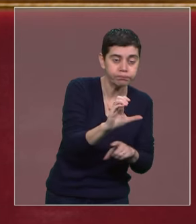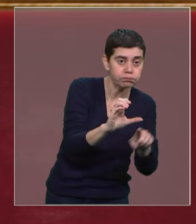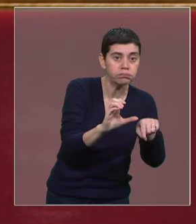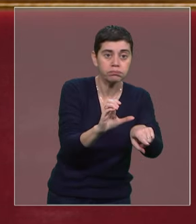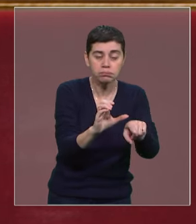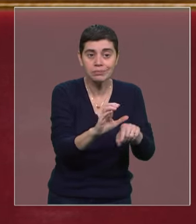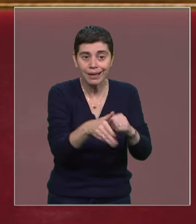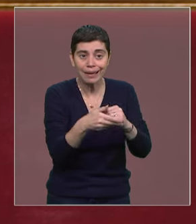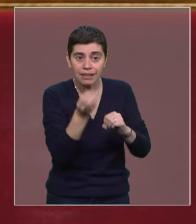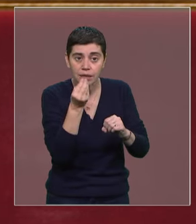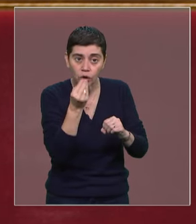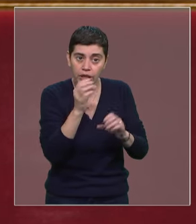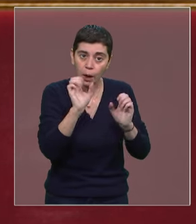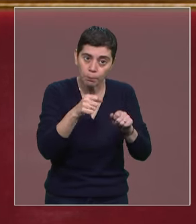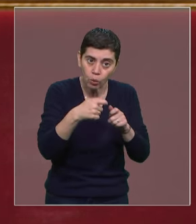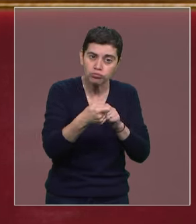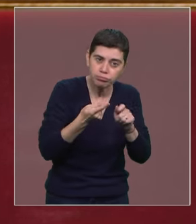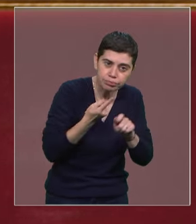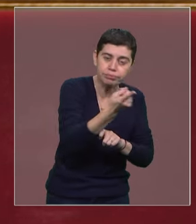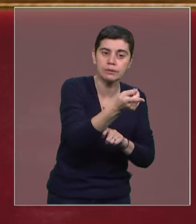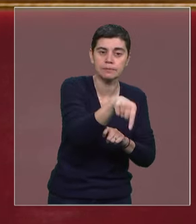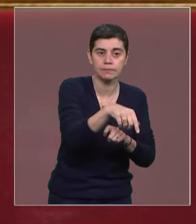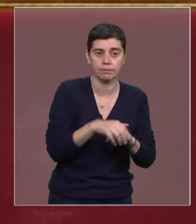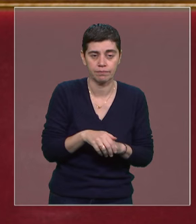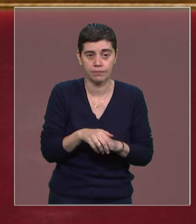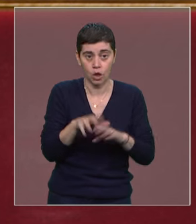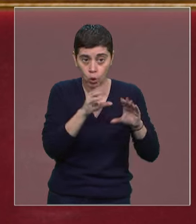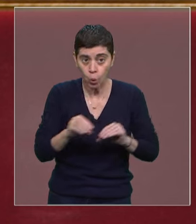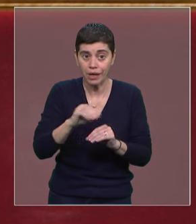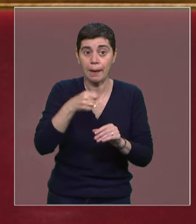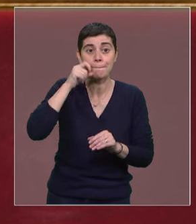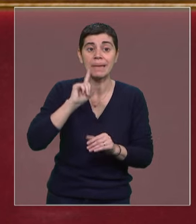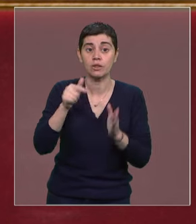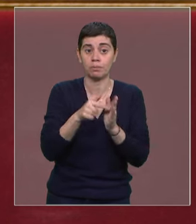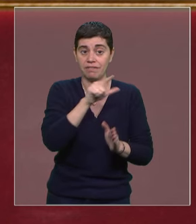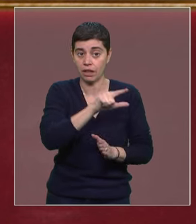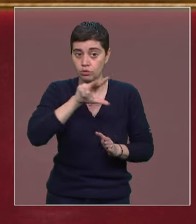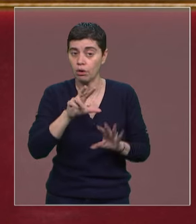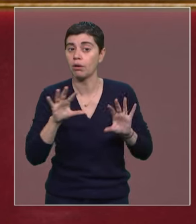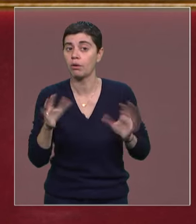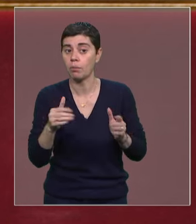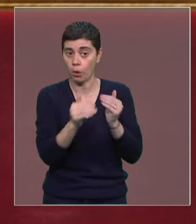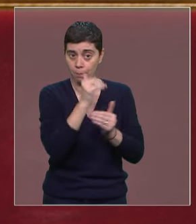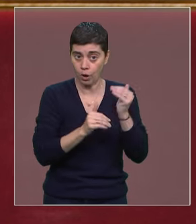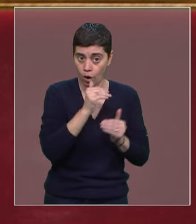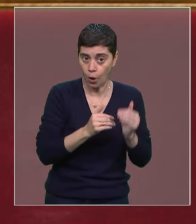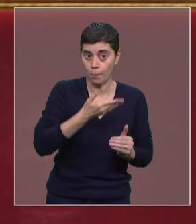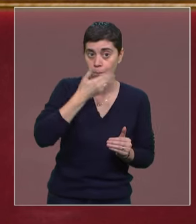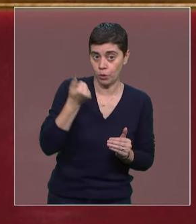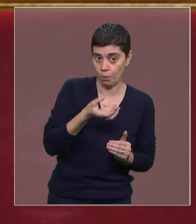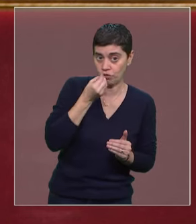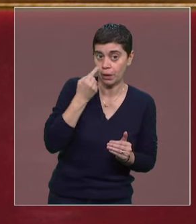aide alimentaire durable. Ce fonds s'est concrétisé en mai 2023 par la mise en œuvre du plan « Mieux manger pour